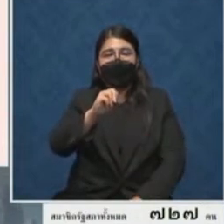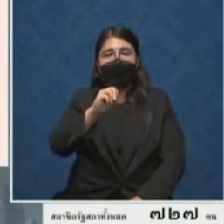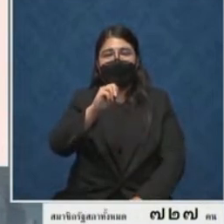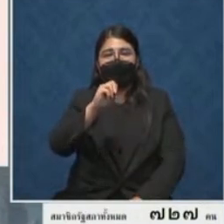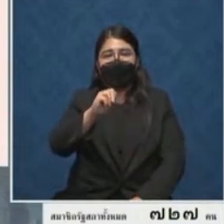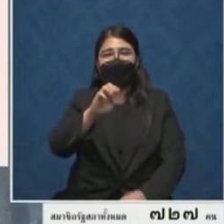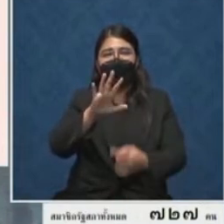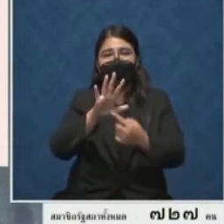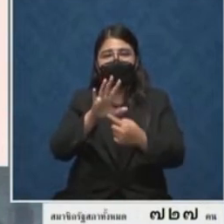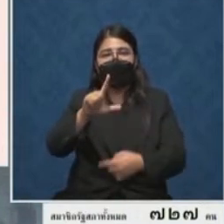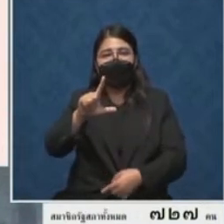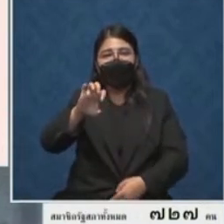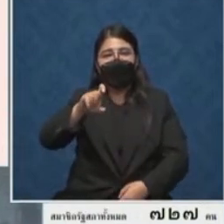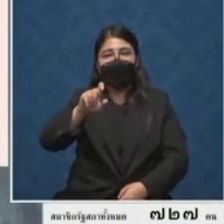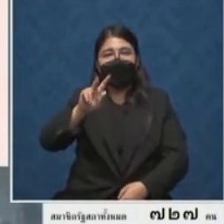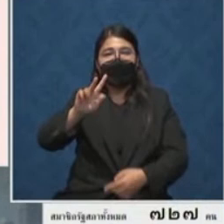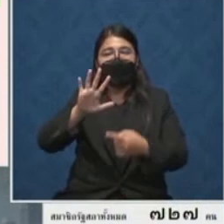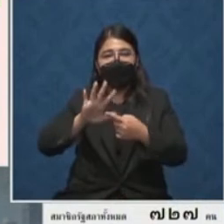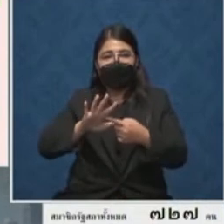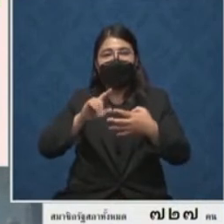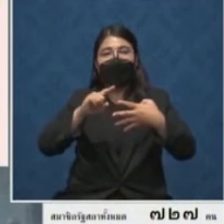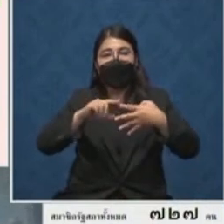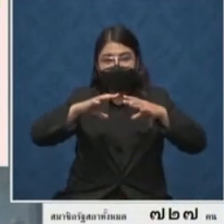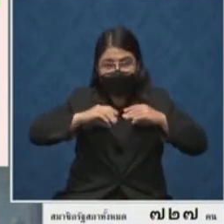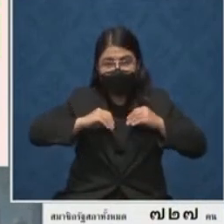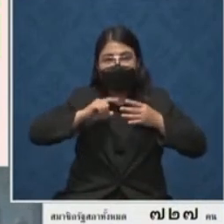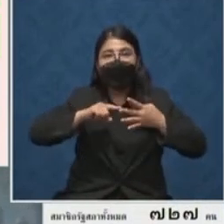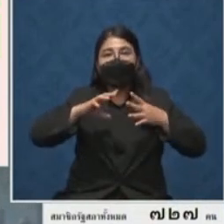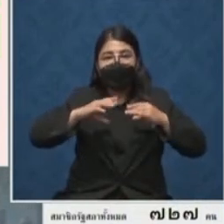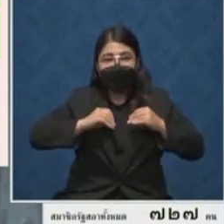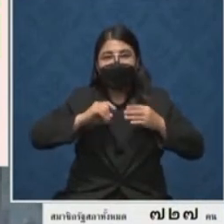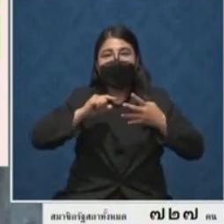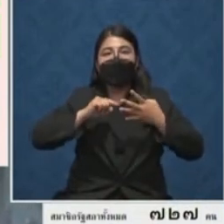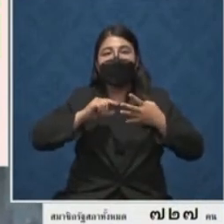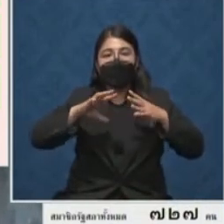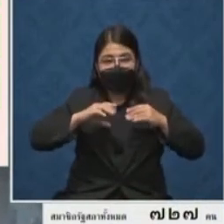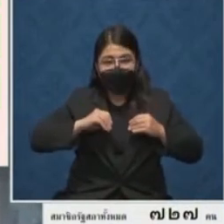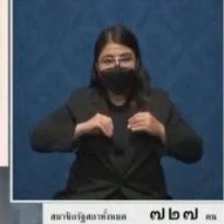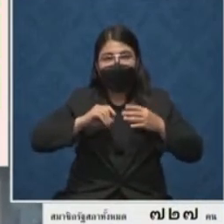การสองรับหลักการสามรับหลักการสี่รับหลักการ